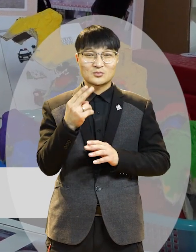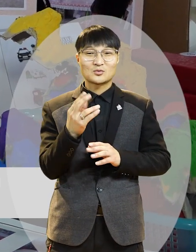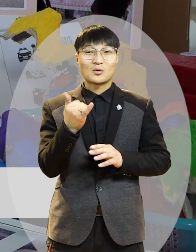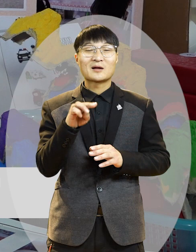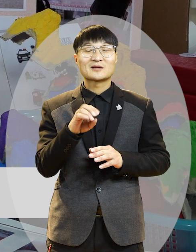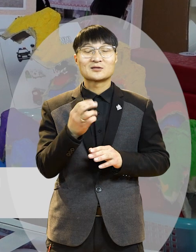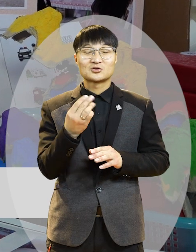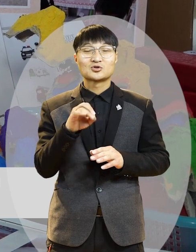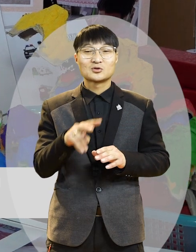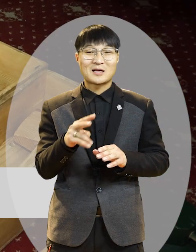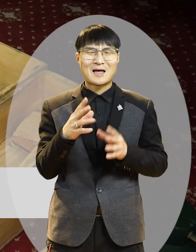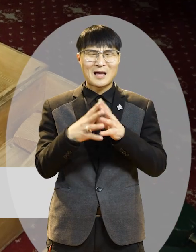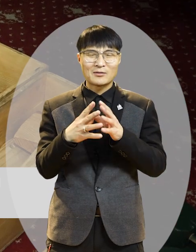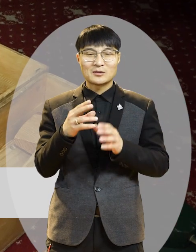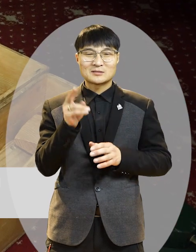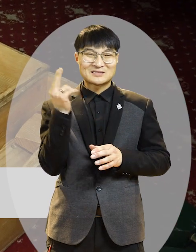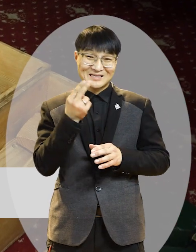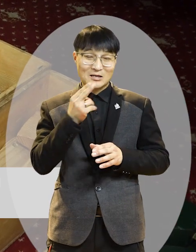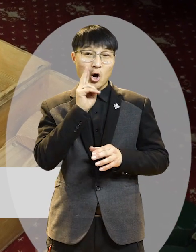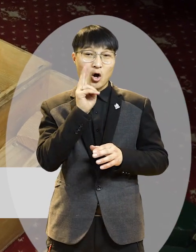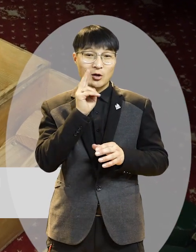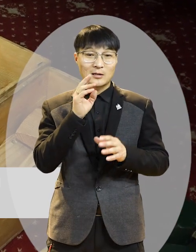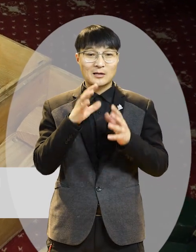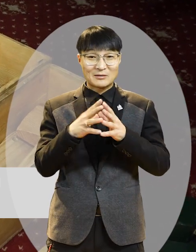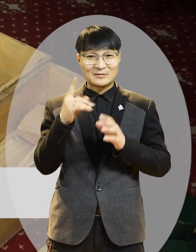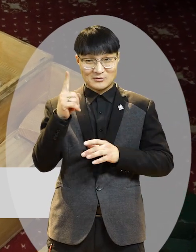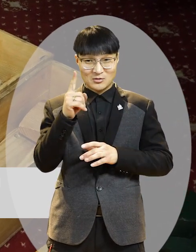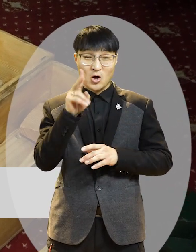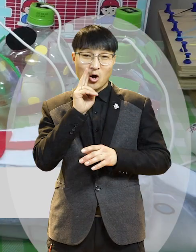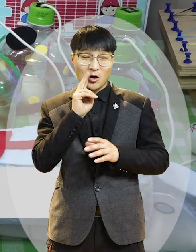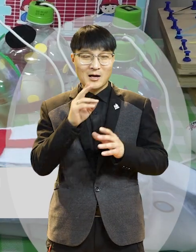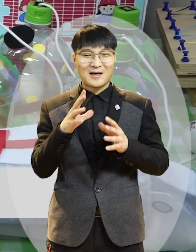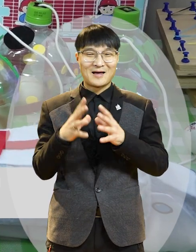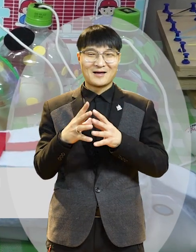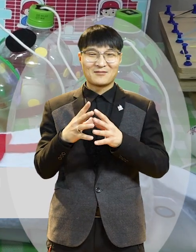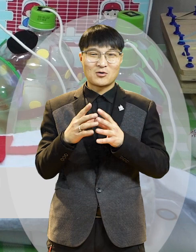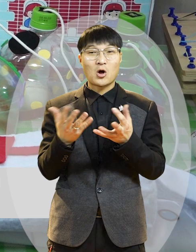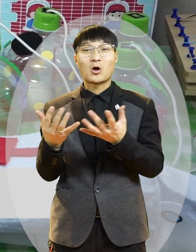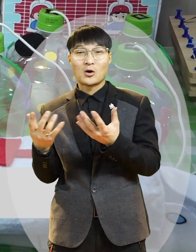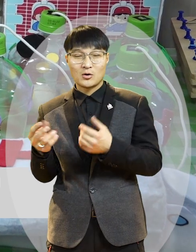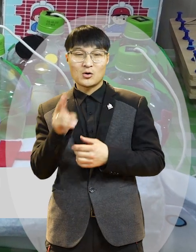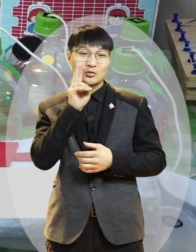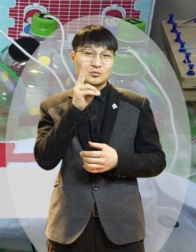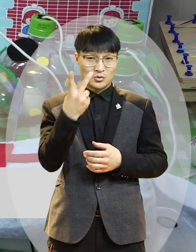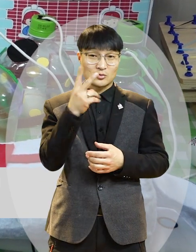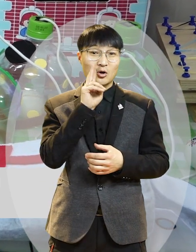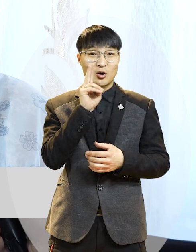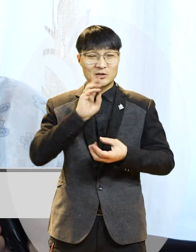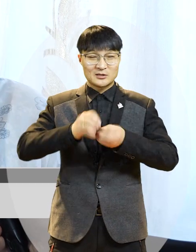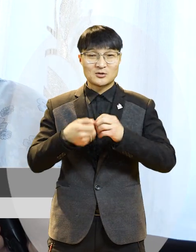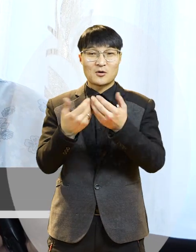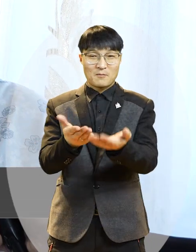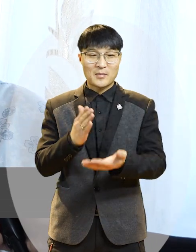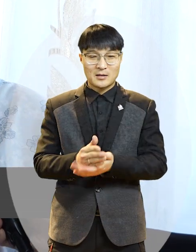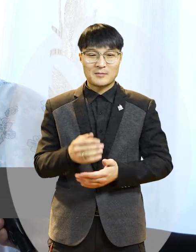шүлөө, 10 төрлийн цагаан хоол, 14 төрлийн нэгдүгээр хоол, 17 төрлийн хоёрдугаар хоол хийж хүүхдүүддээ үйлчилж байна.